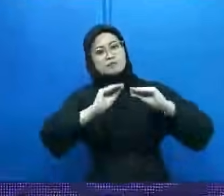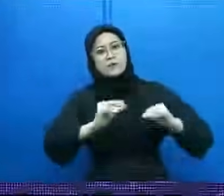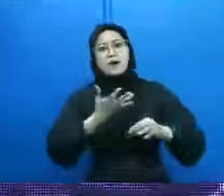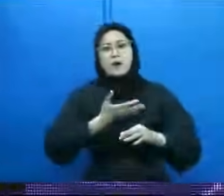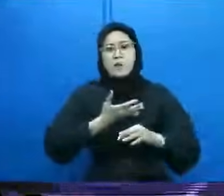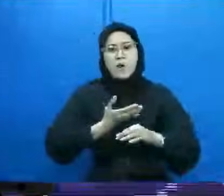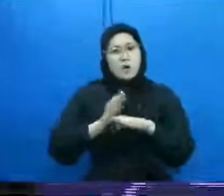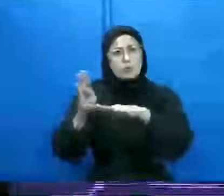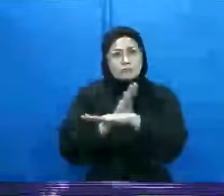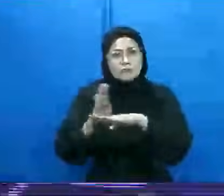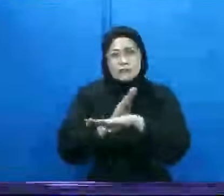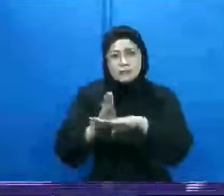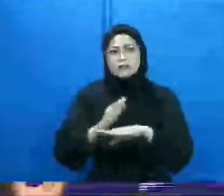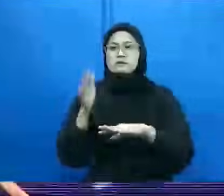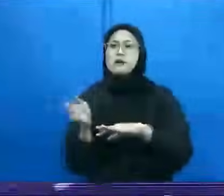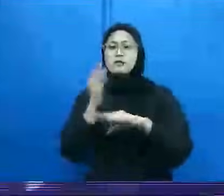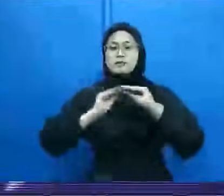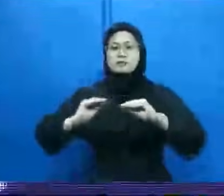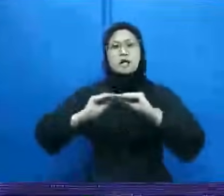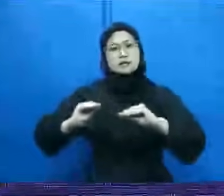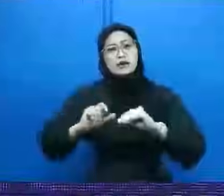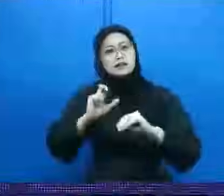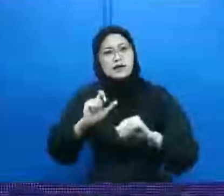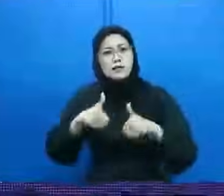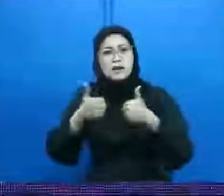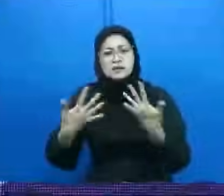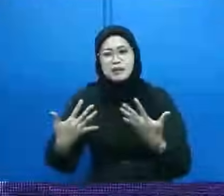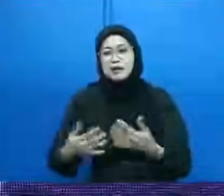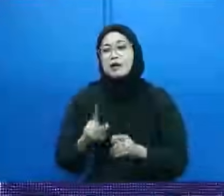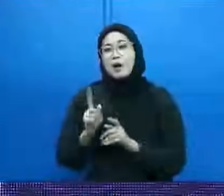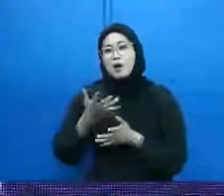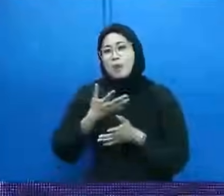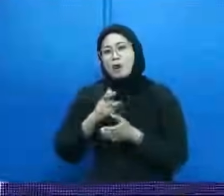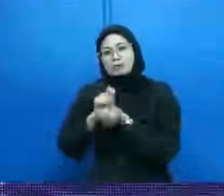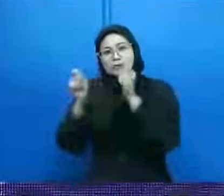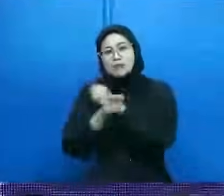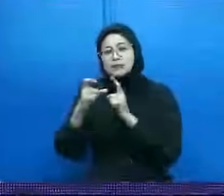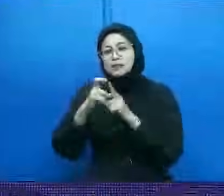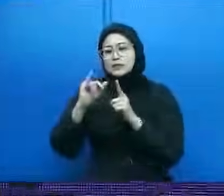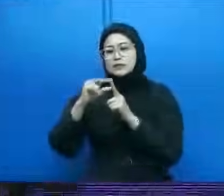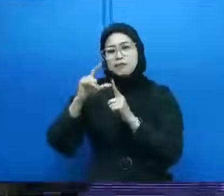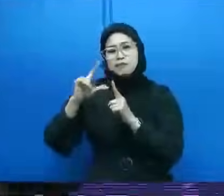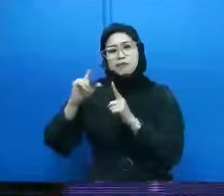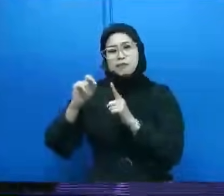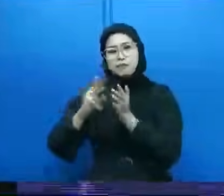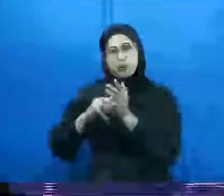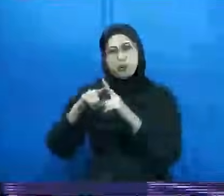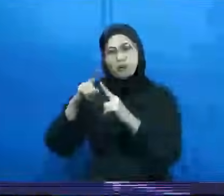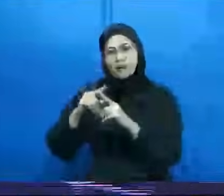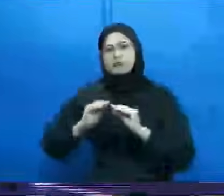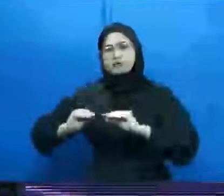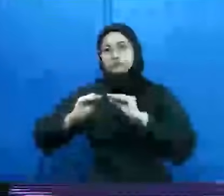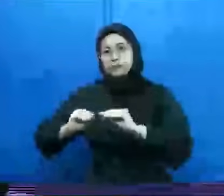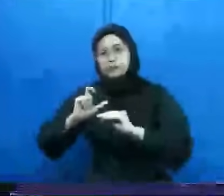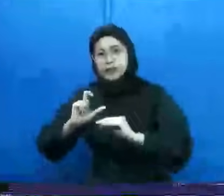ingin jadi birokrat, kata Nabi, begini caranya. Yang ingin jadi diplomat, begini caranya. Yang ibu rumah tangga, dibuka ta'lim setiap Senin